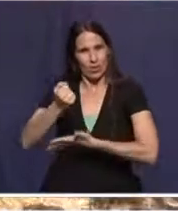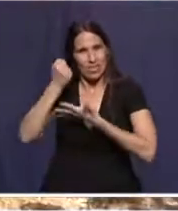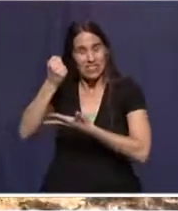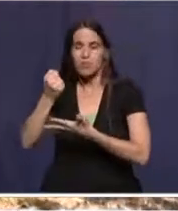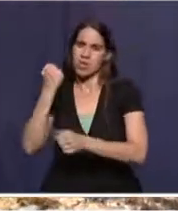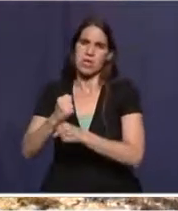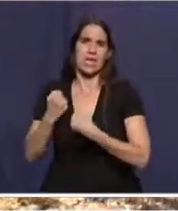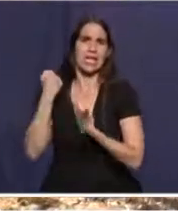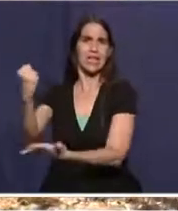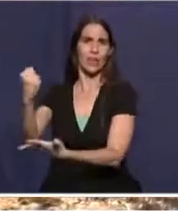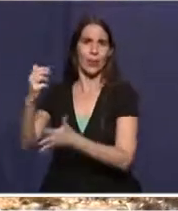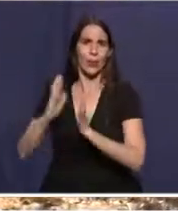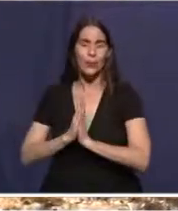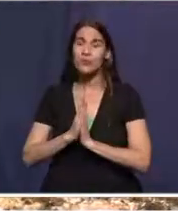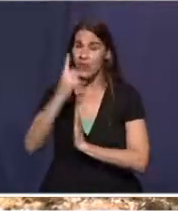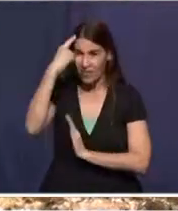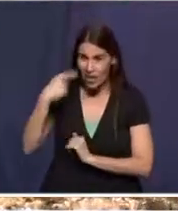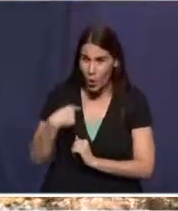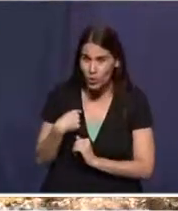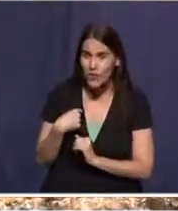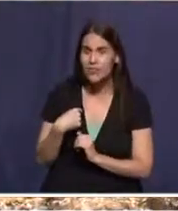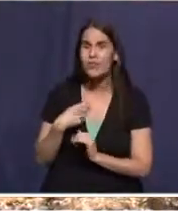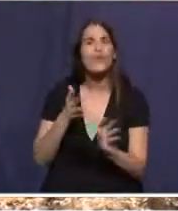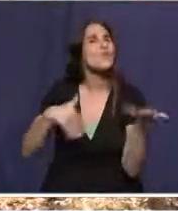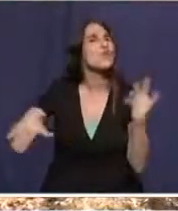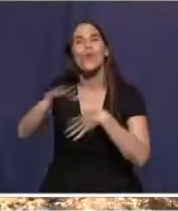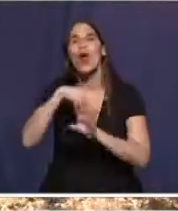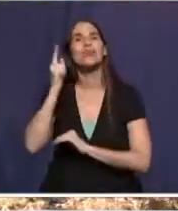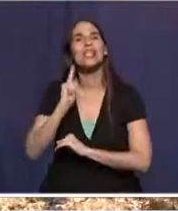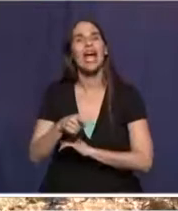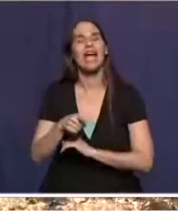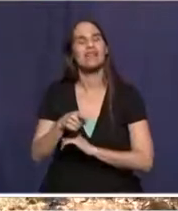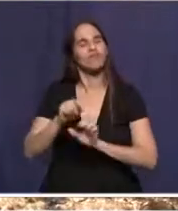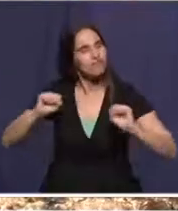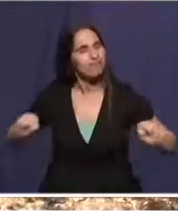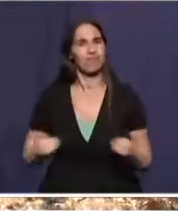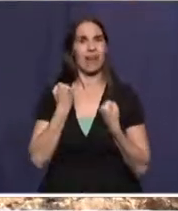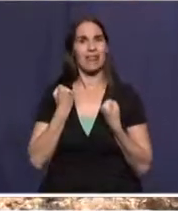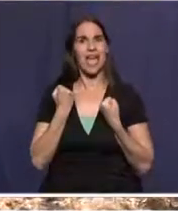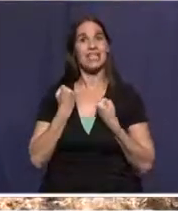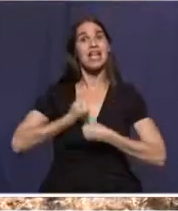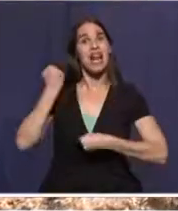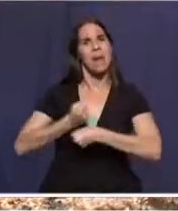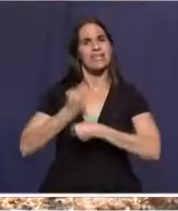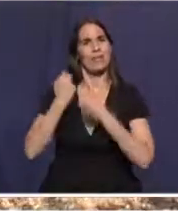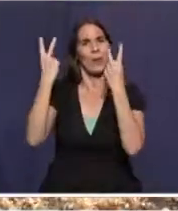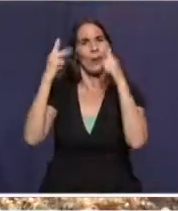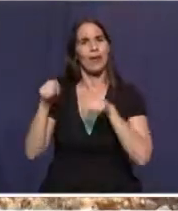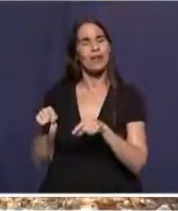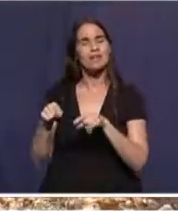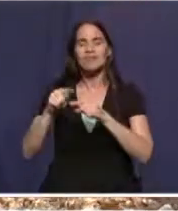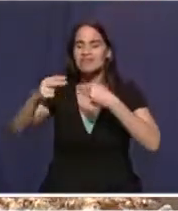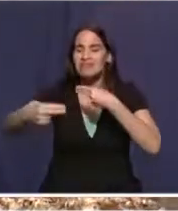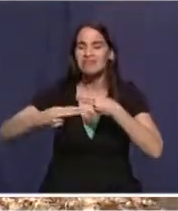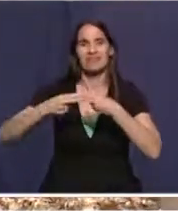ימומשו. ואני פשוט חושב שכולנו צריכים להתגייס למשימה הזאת של